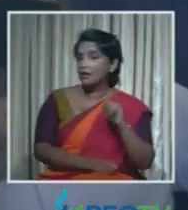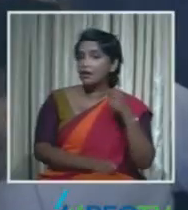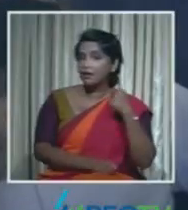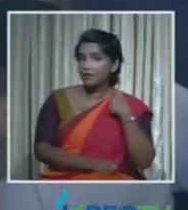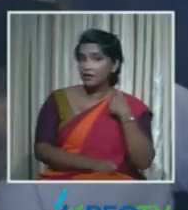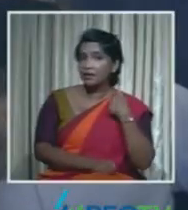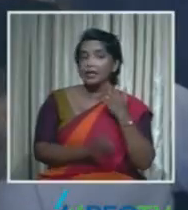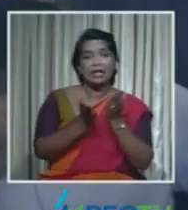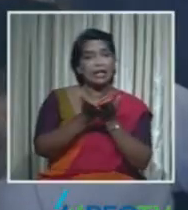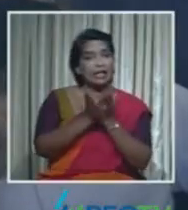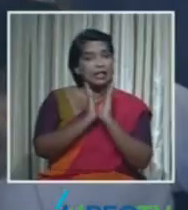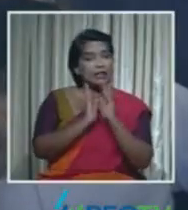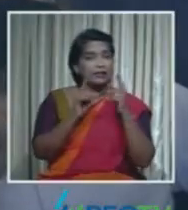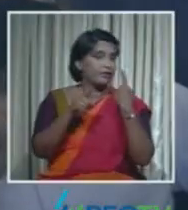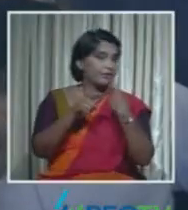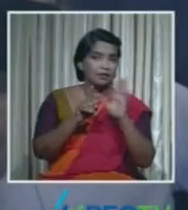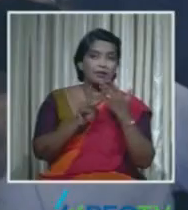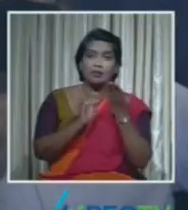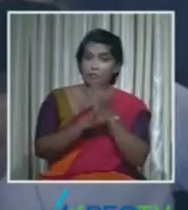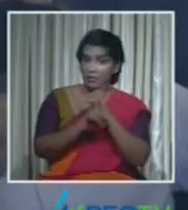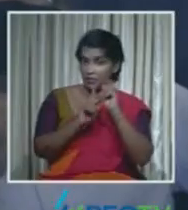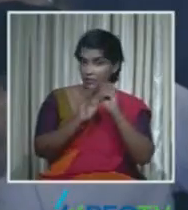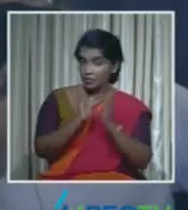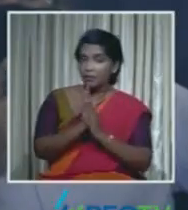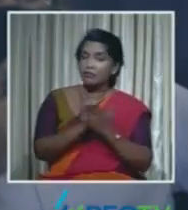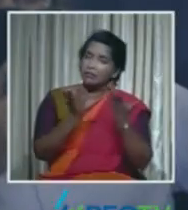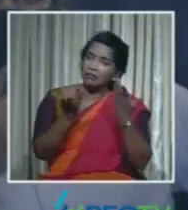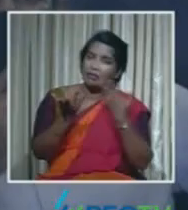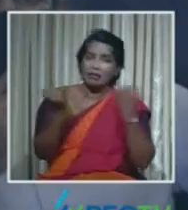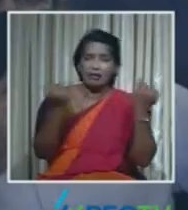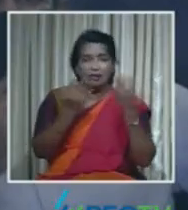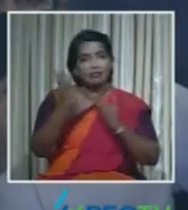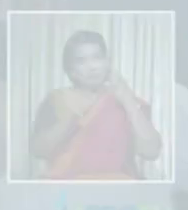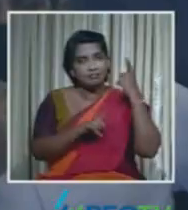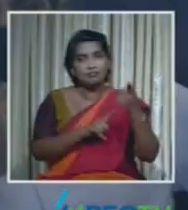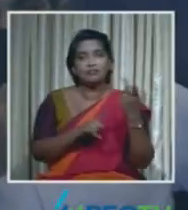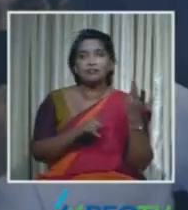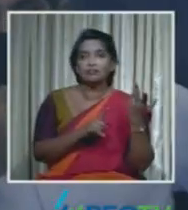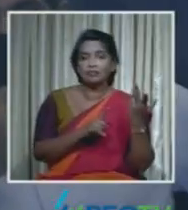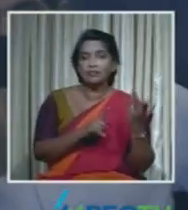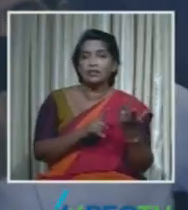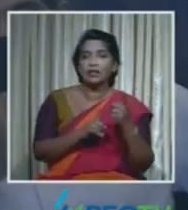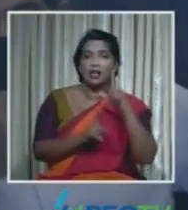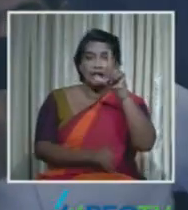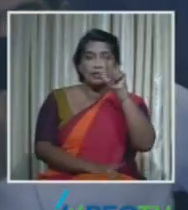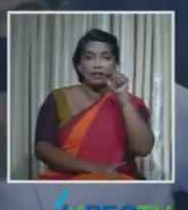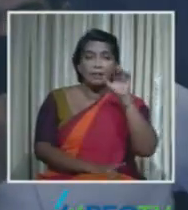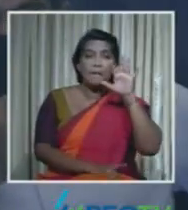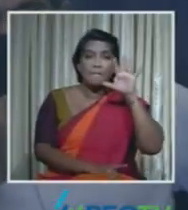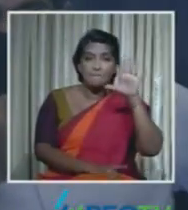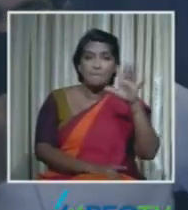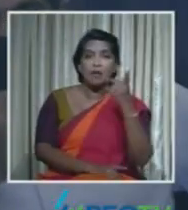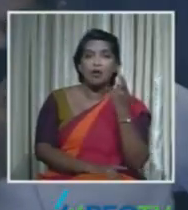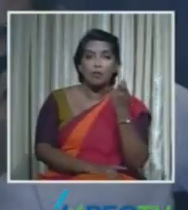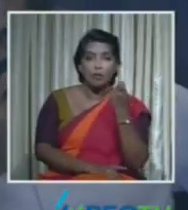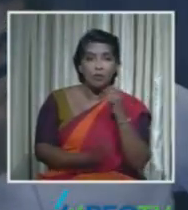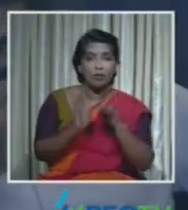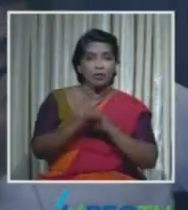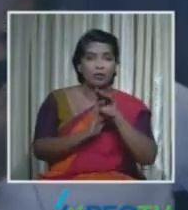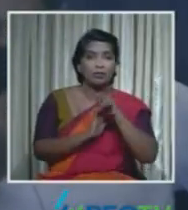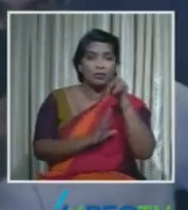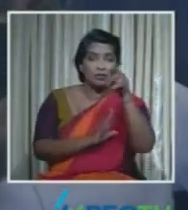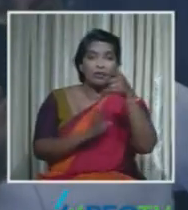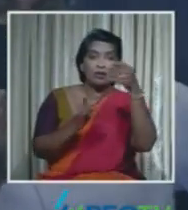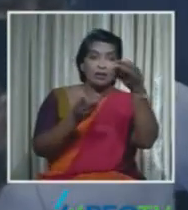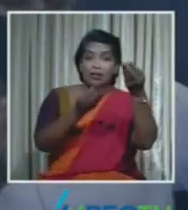මේ ඉන්දියාවට විතරක් නෙමෙයි හිටපු අගමැතිතුමා තූත්තුකුඩියට හරි යන්න සිද්ධ වෙලා තියෙනවා මොකද 7.5ට තිබිච්ච ආර්ථික වර්ධන වේග ඔබතුමා තියලා